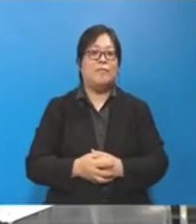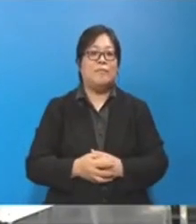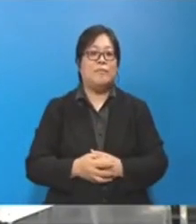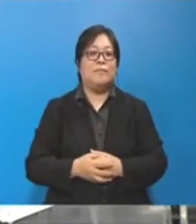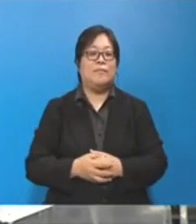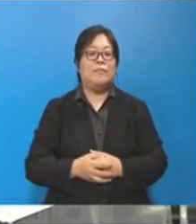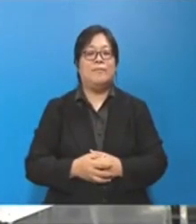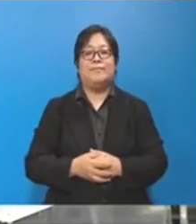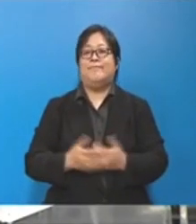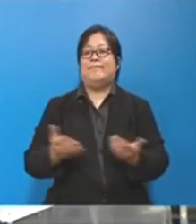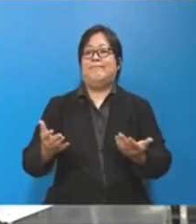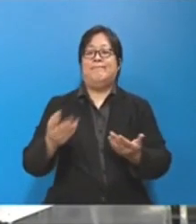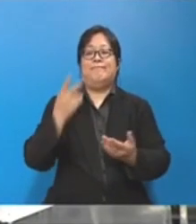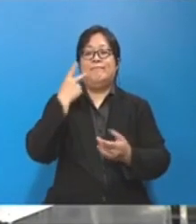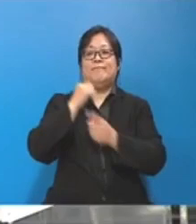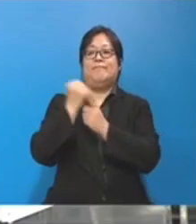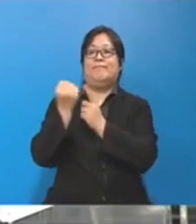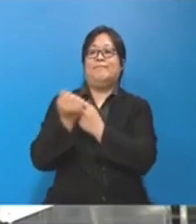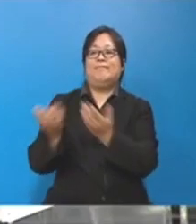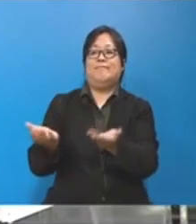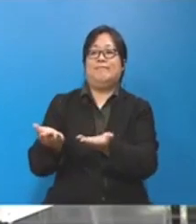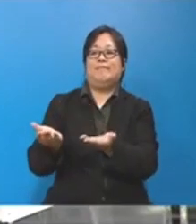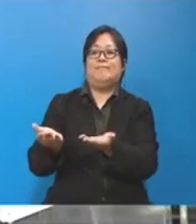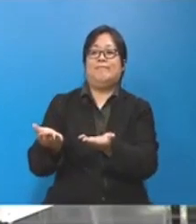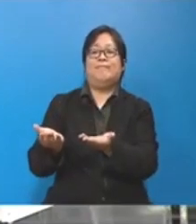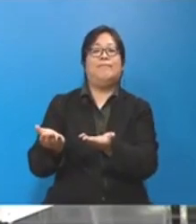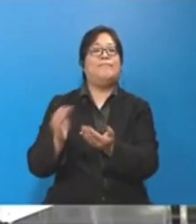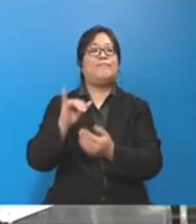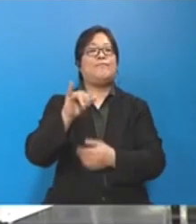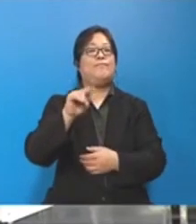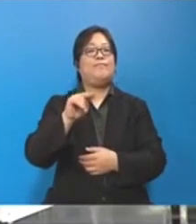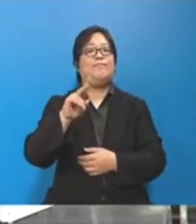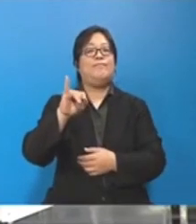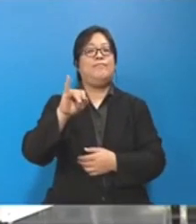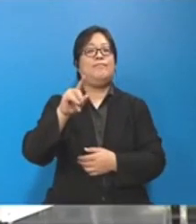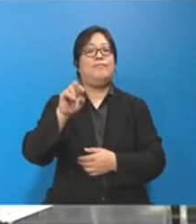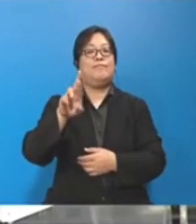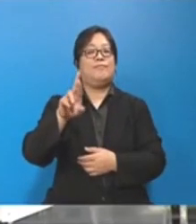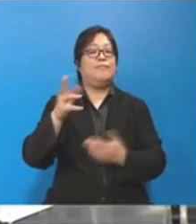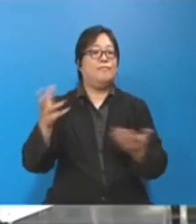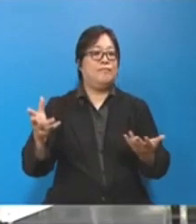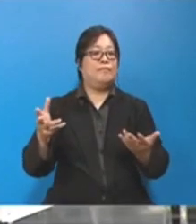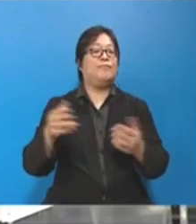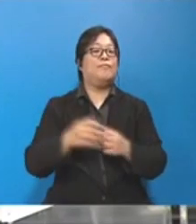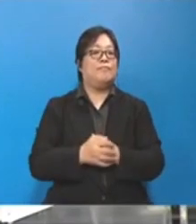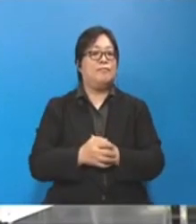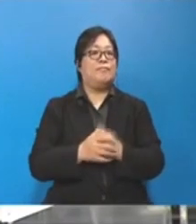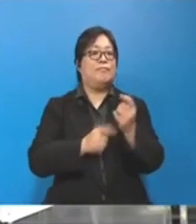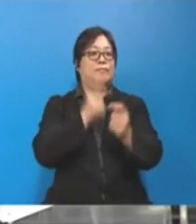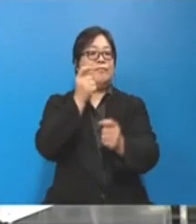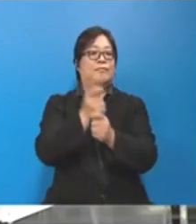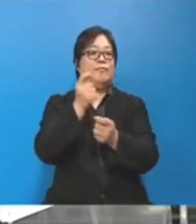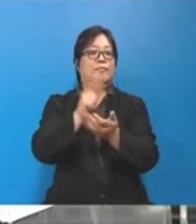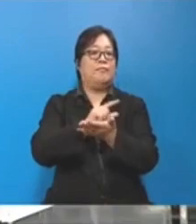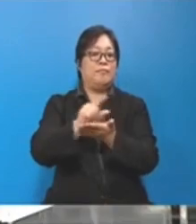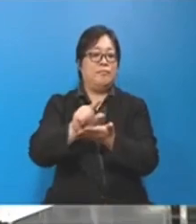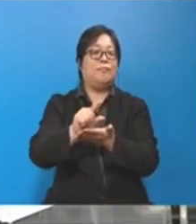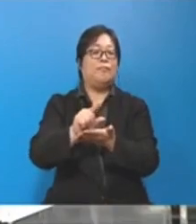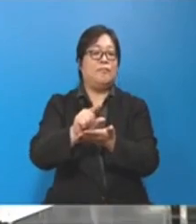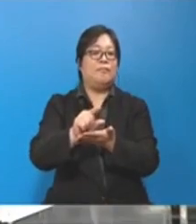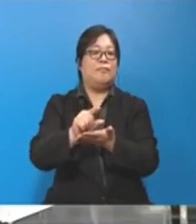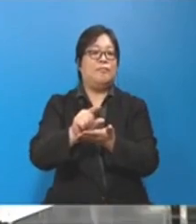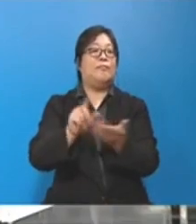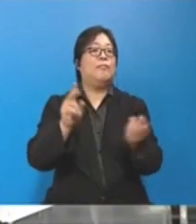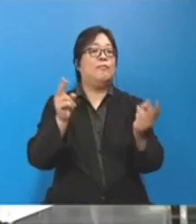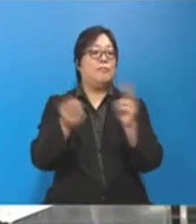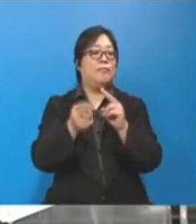kita tengok pada keadaan ini Hai indicating kece diambil kira dalam pendapat tak penetapan kadar gaji minimum